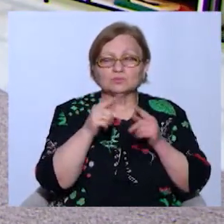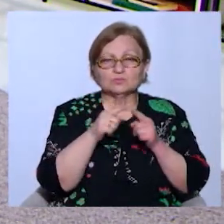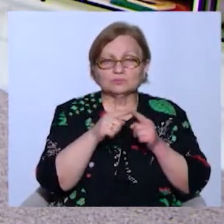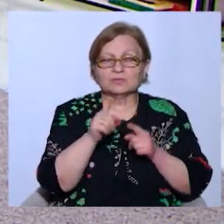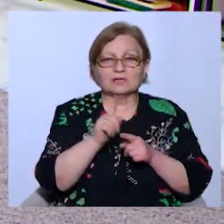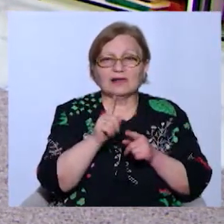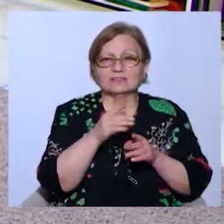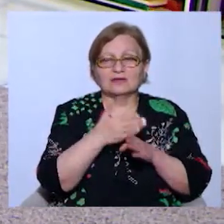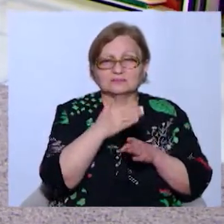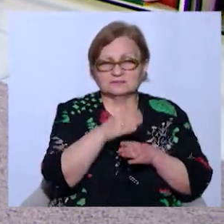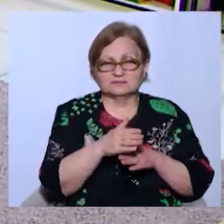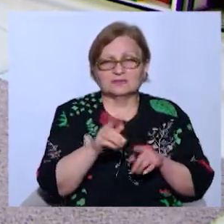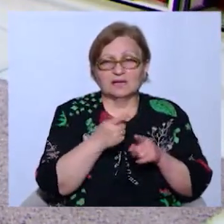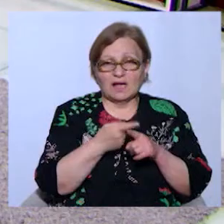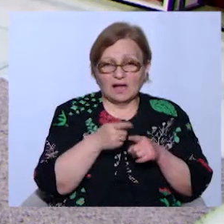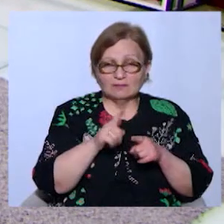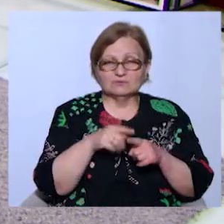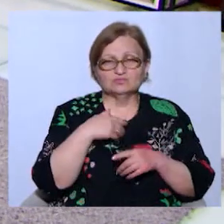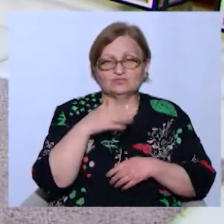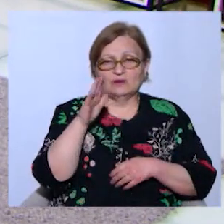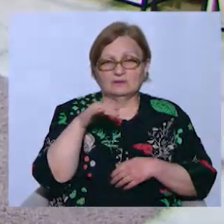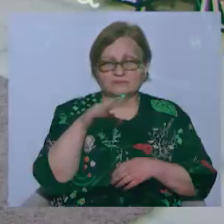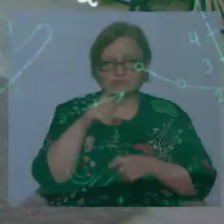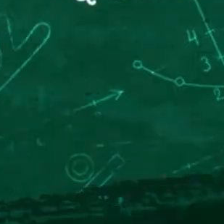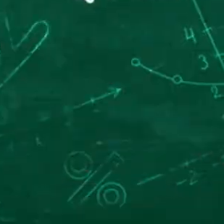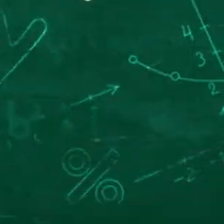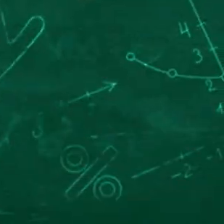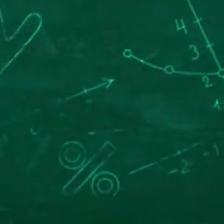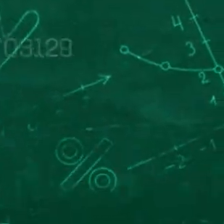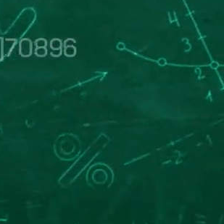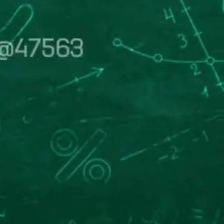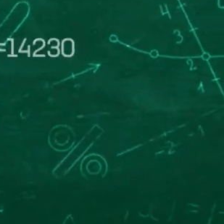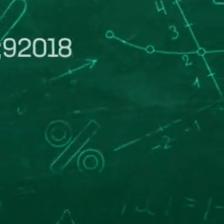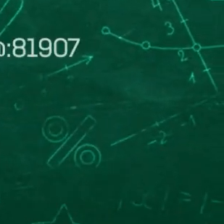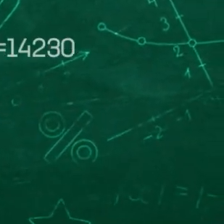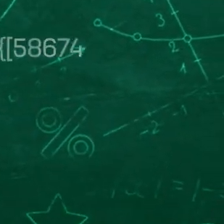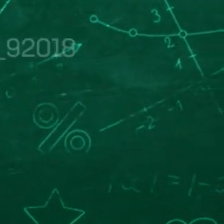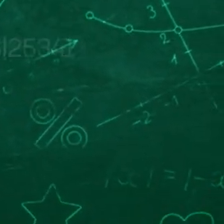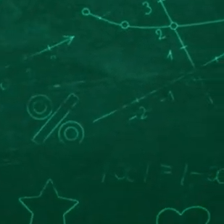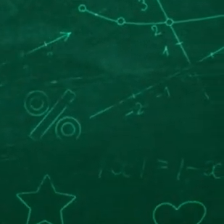ამით გემშვიდობებით. შემდეგ მეცადინეობამდე.